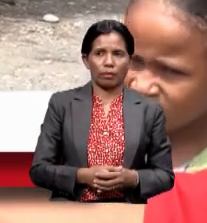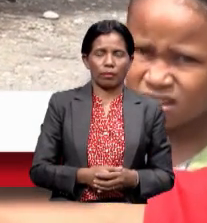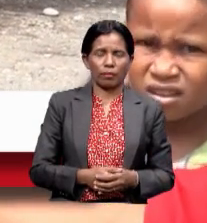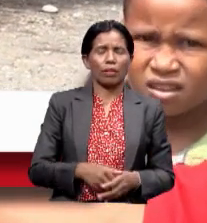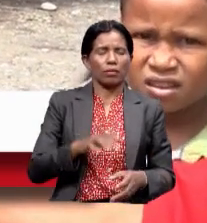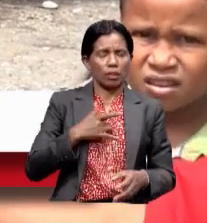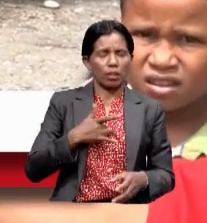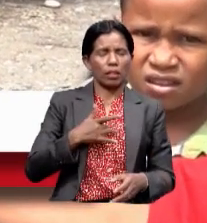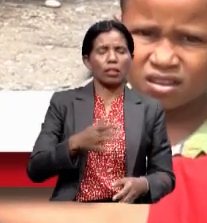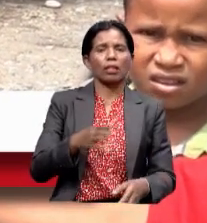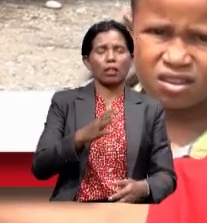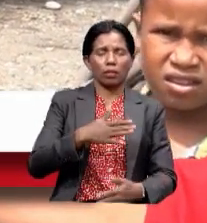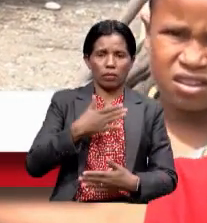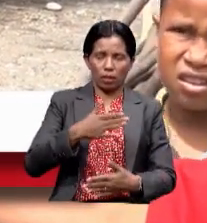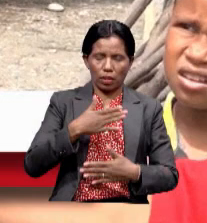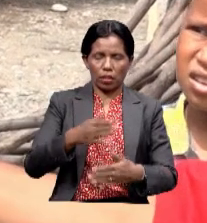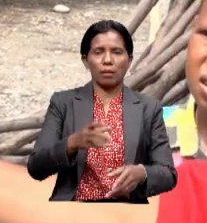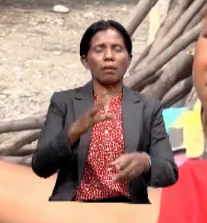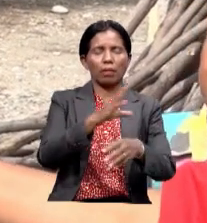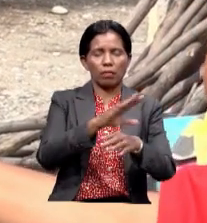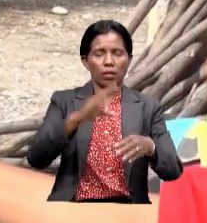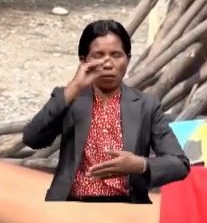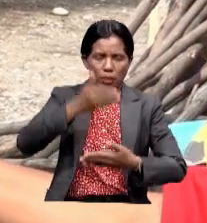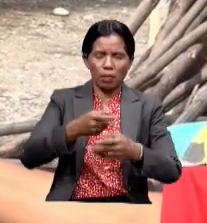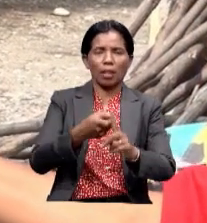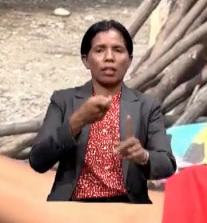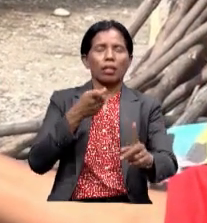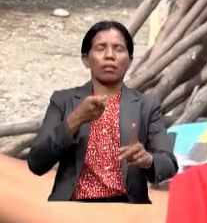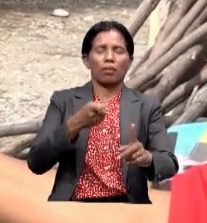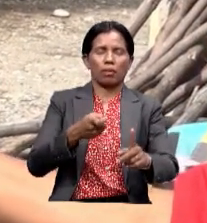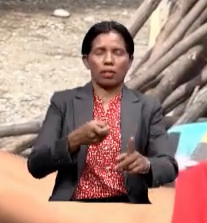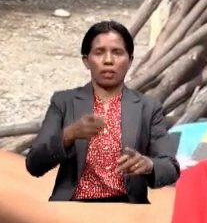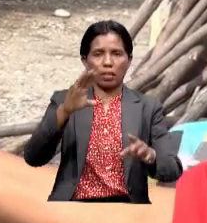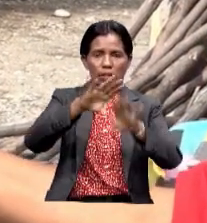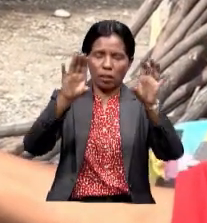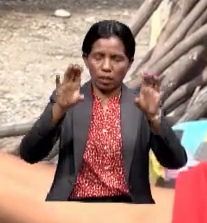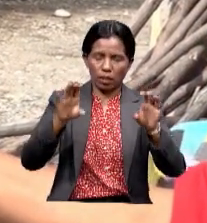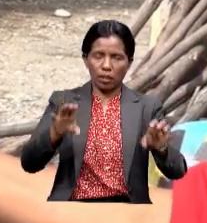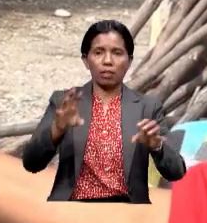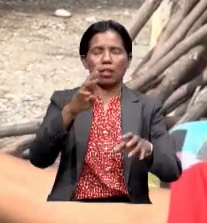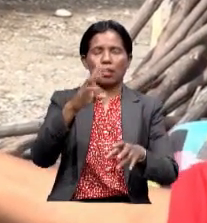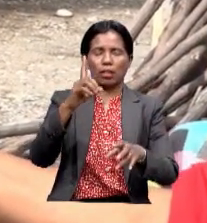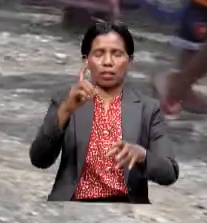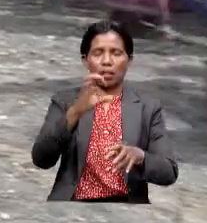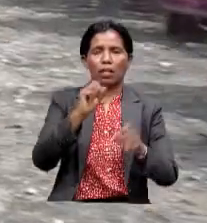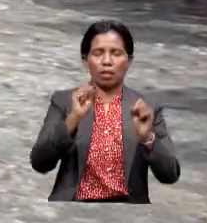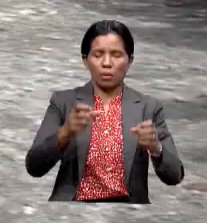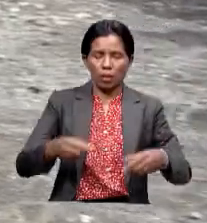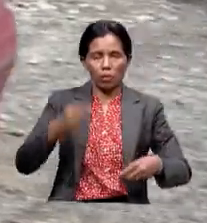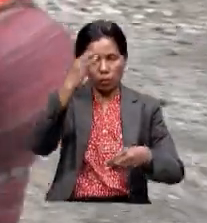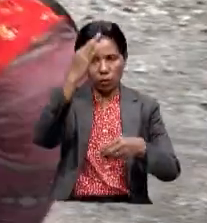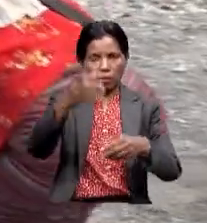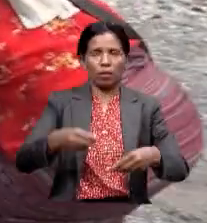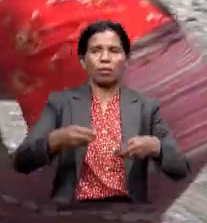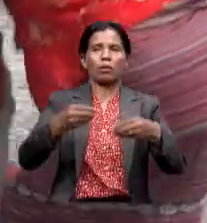kontenti tambah labar ikut agora bela heta ona ini serti dong retail hoy dene amarasik bela utilize hodi ba ba wen hatu ba